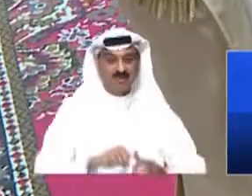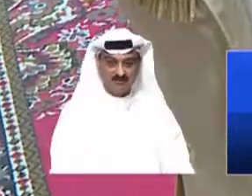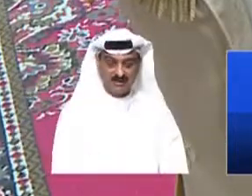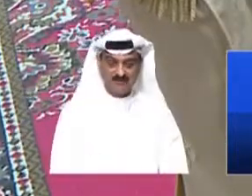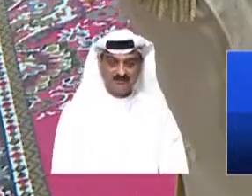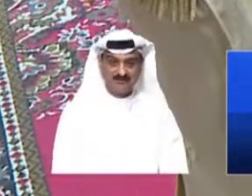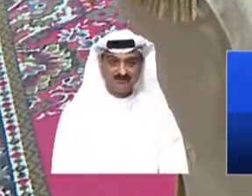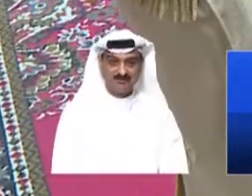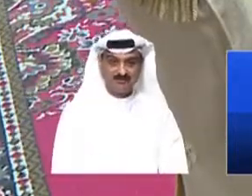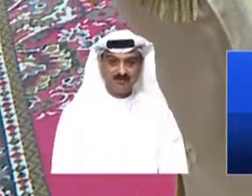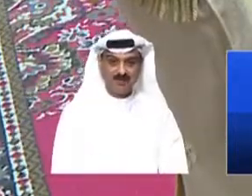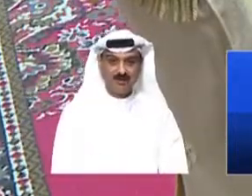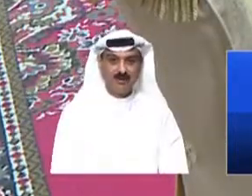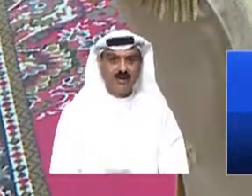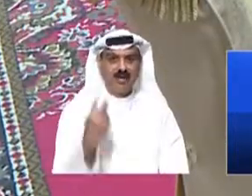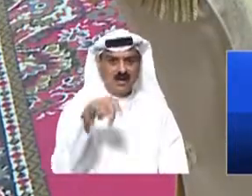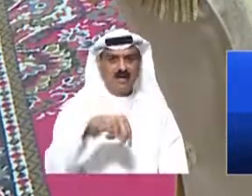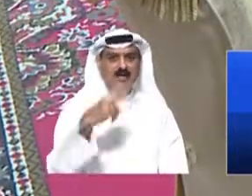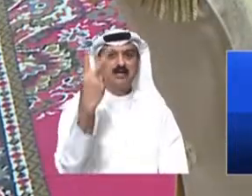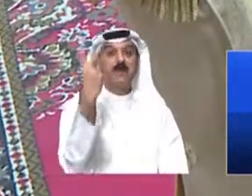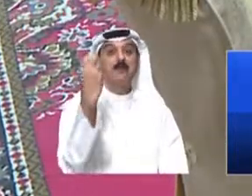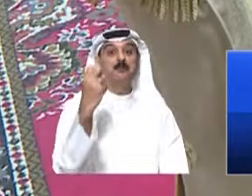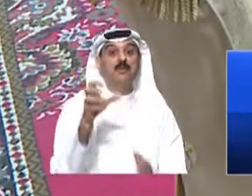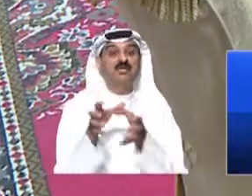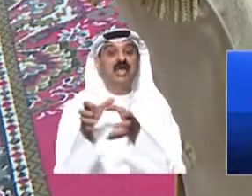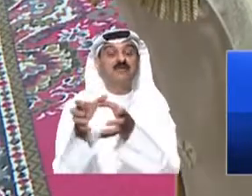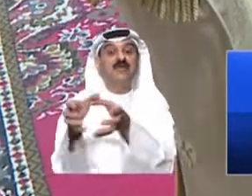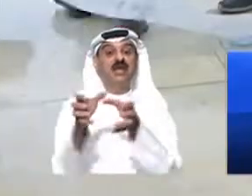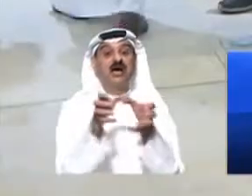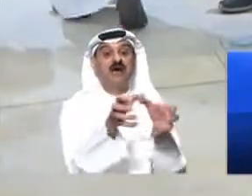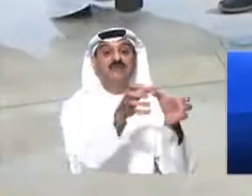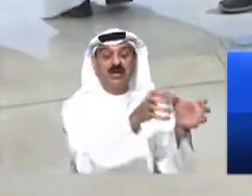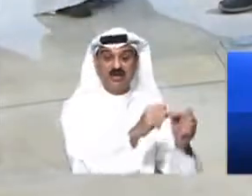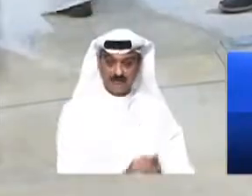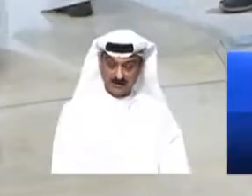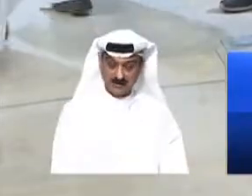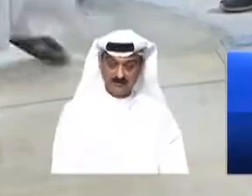شارك بالفريق تقريبا 200 فريق في لعبة الدامة،